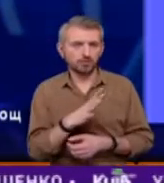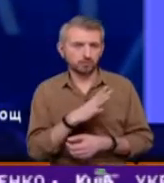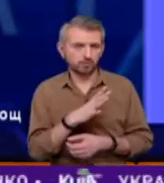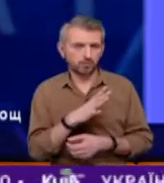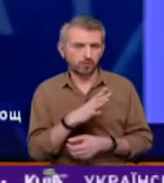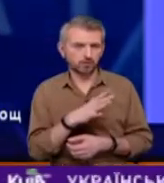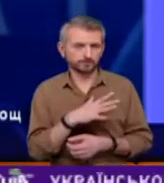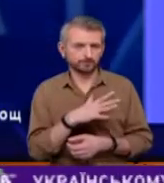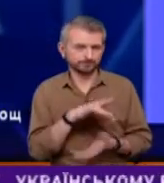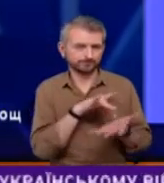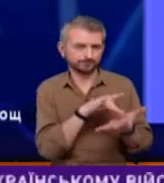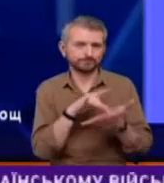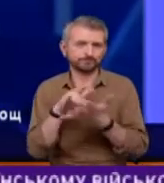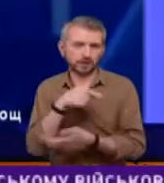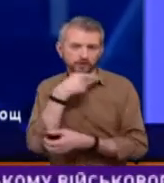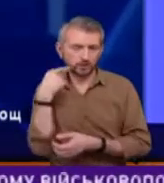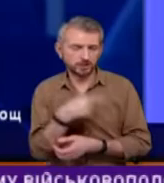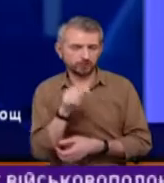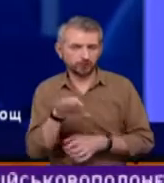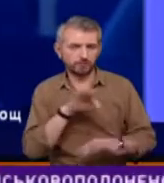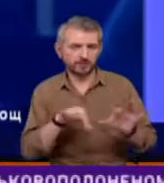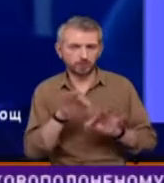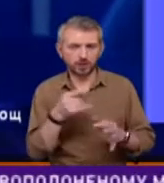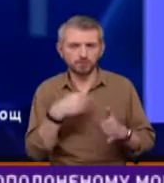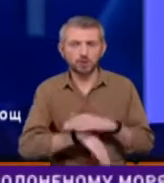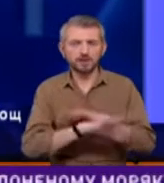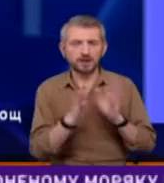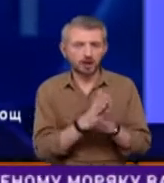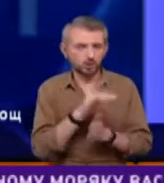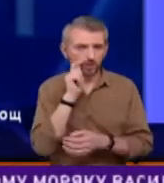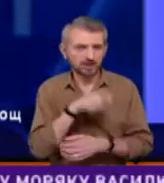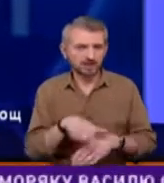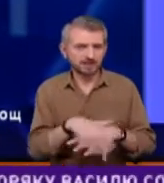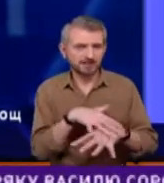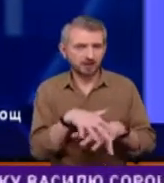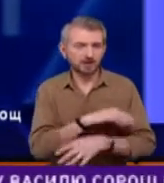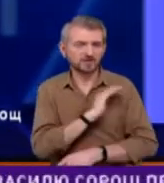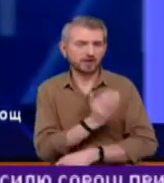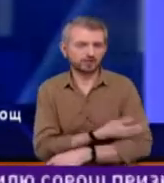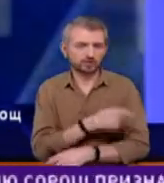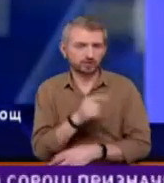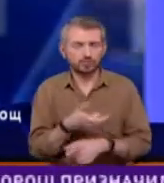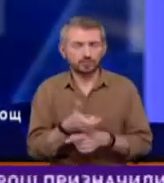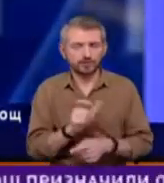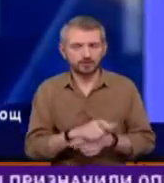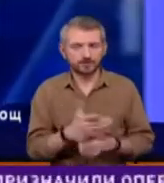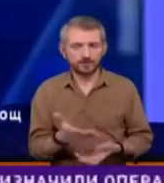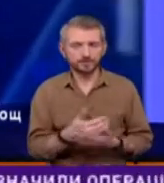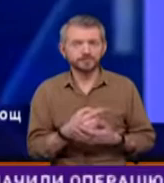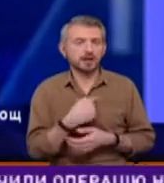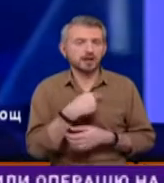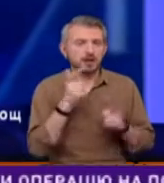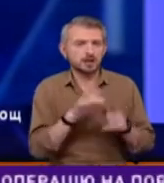рафіотів в цьому відборі, бо загал, український загал, він сильніший, його більше. Я